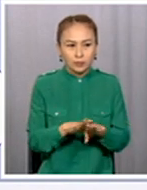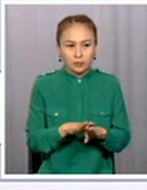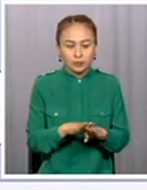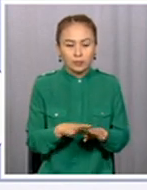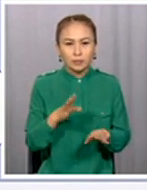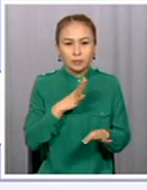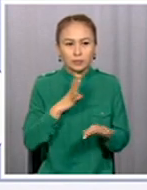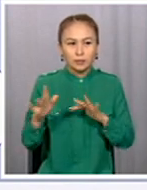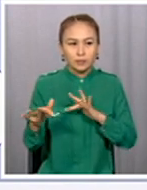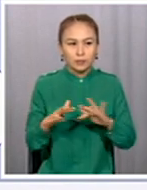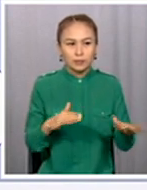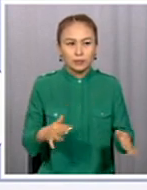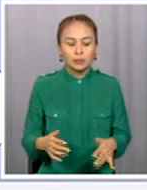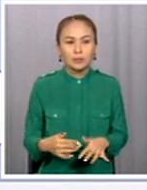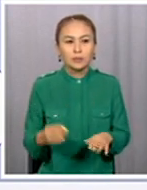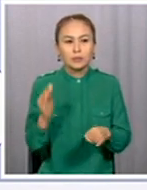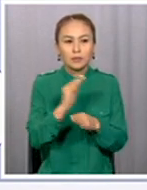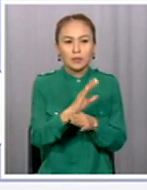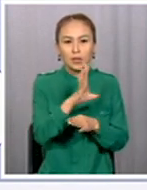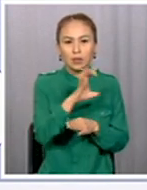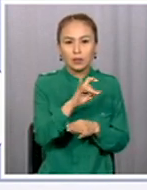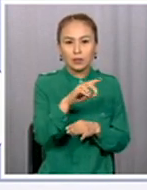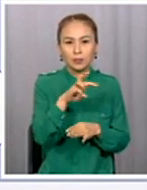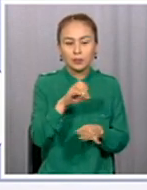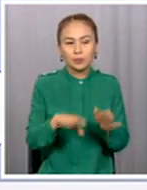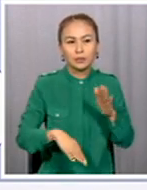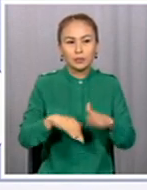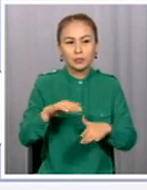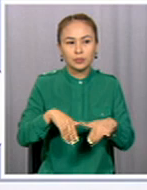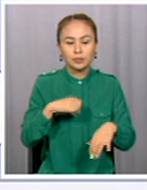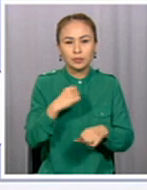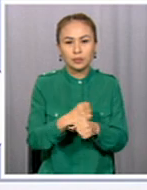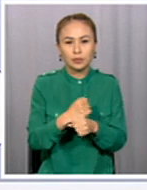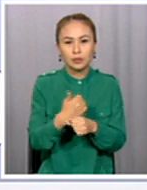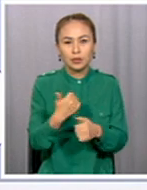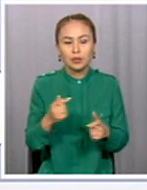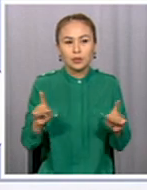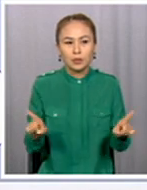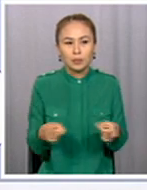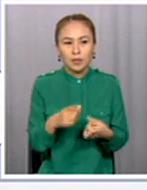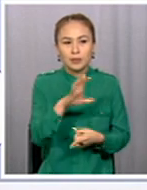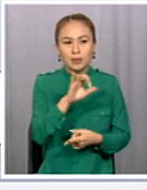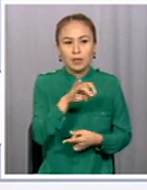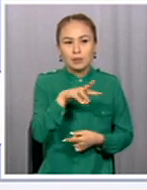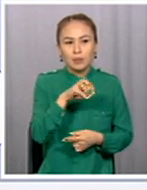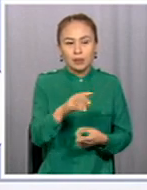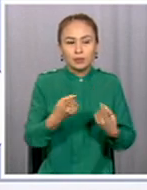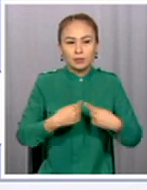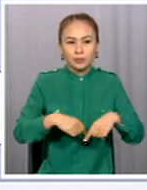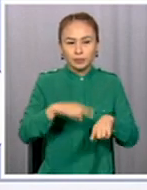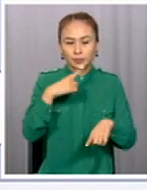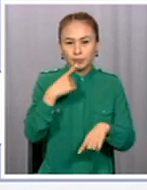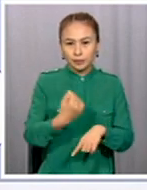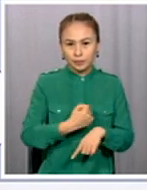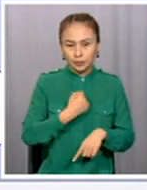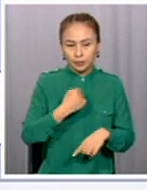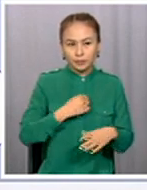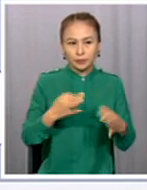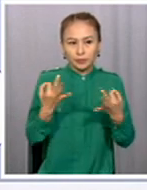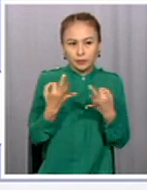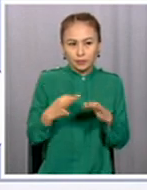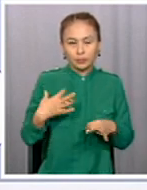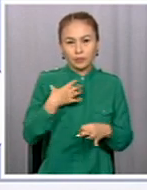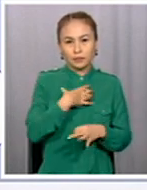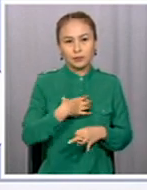түрі болды. Сарматтарда қолөнер де жақсы дамыған. Сарматтар қоғамы әскери демократия